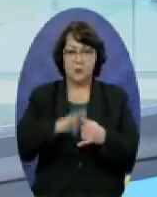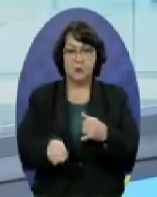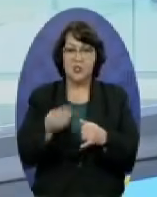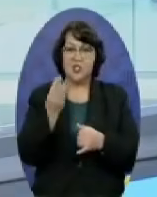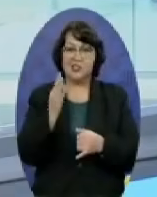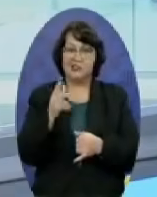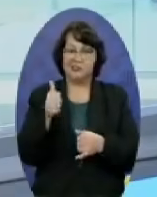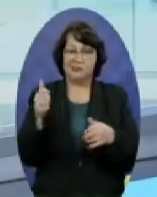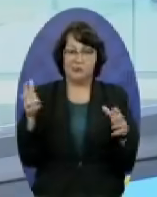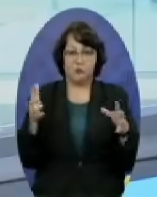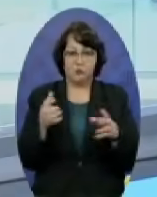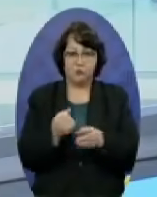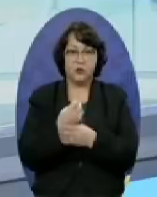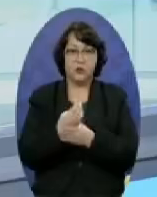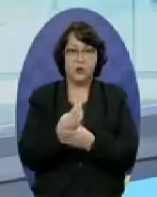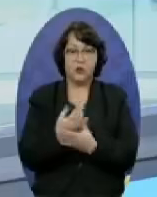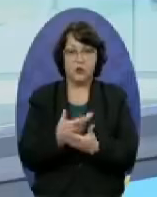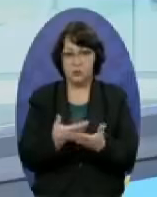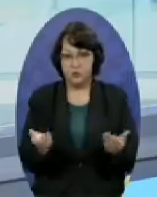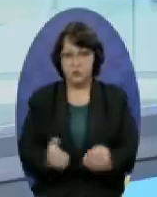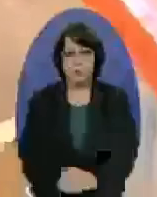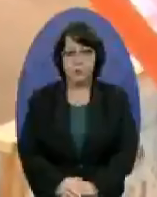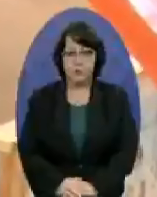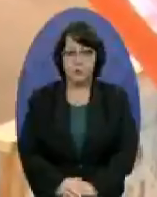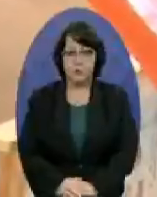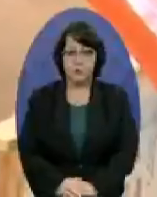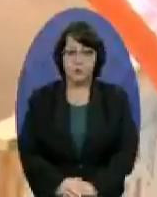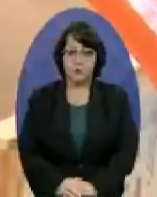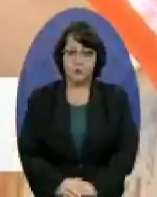өнөөдөр шагналыг гардуулан өглөө.